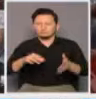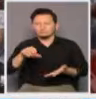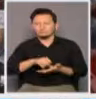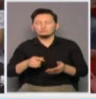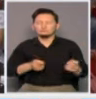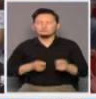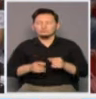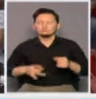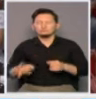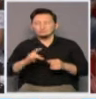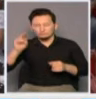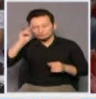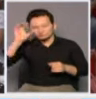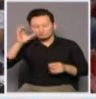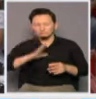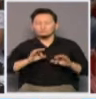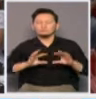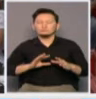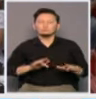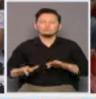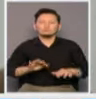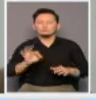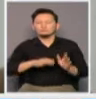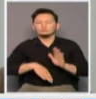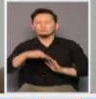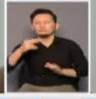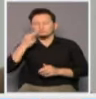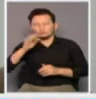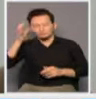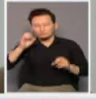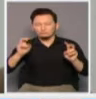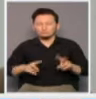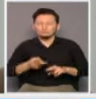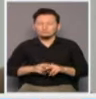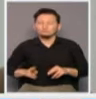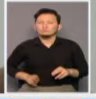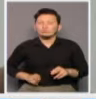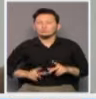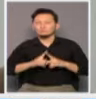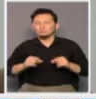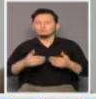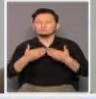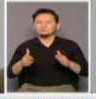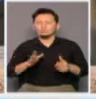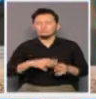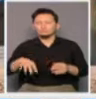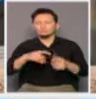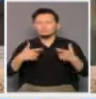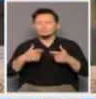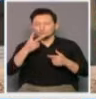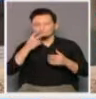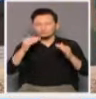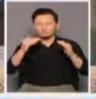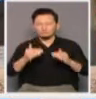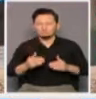Руководитель районного отдела образования доложил о проводимых работах по улучшению качества образования. Директора школ, выпускники которых на тестировании показали